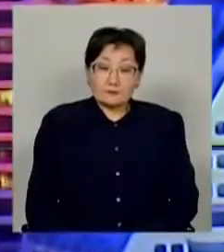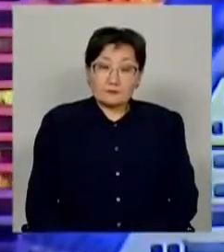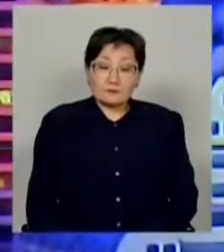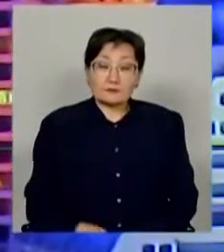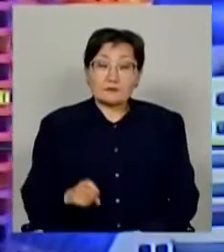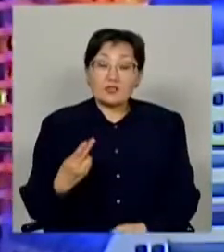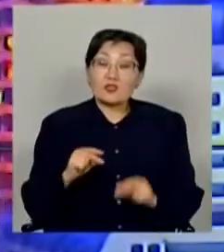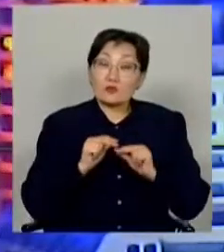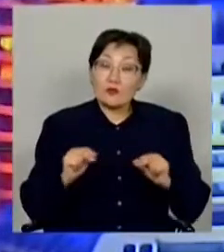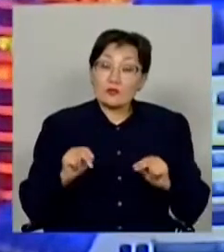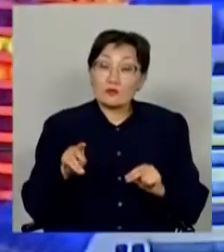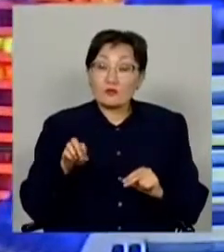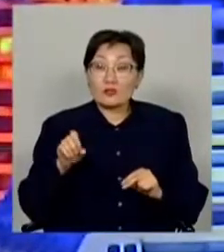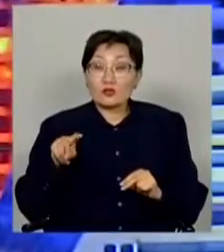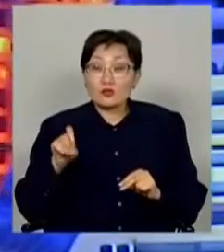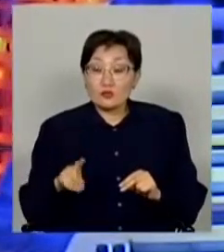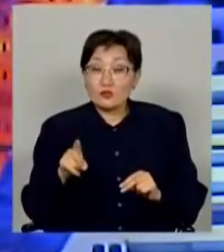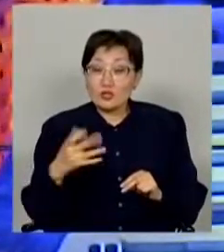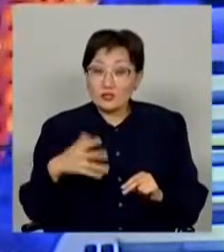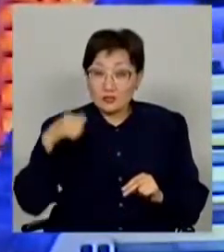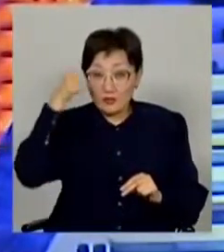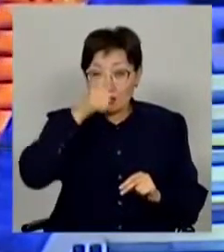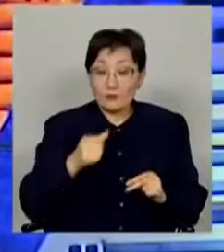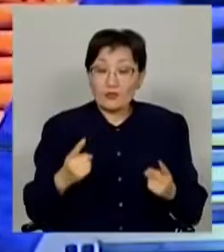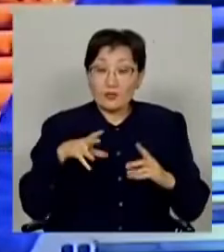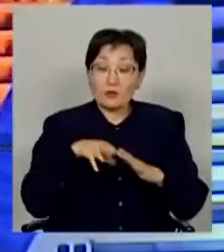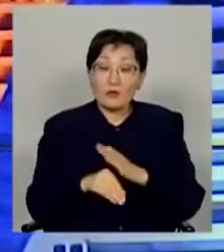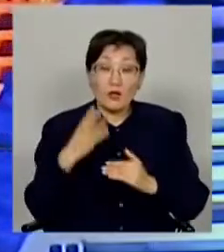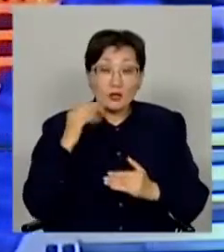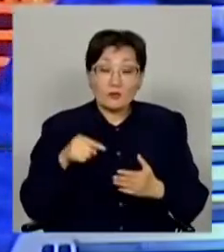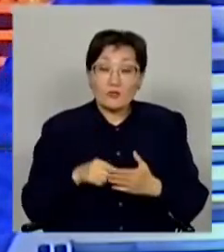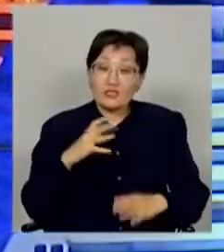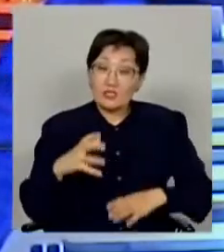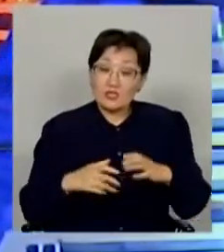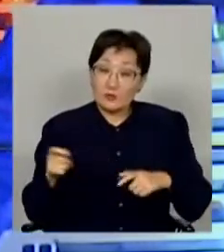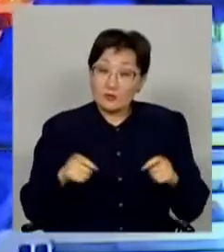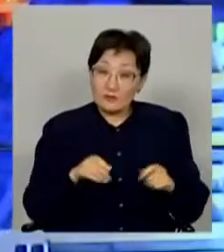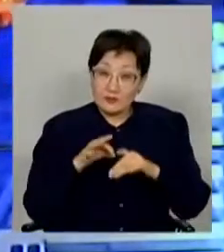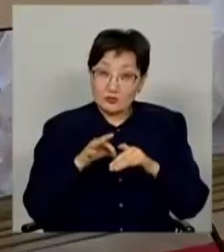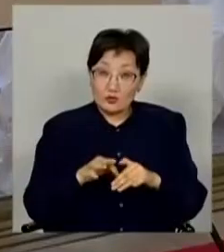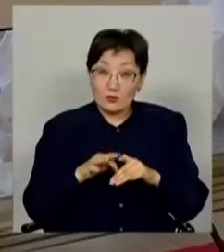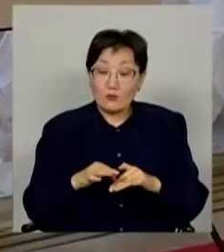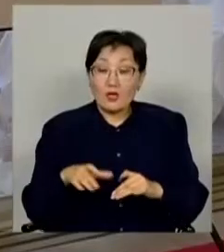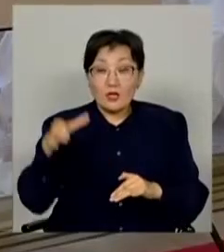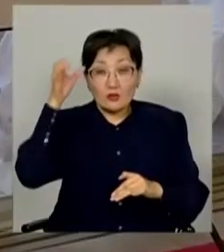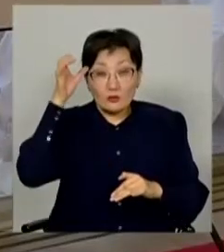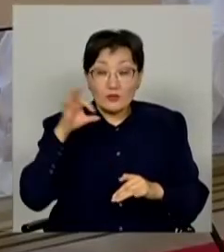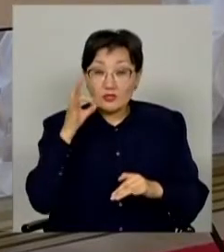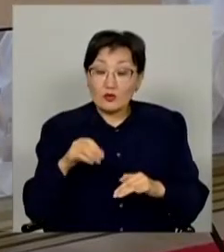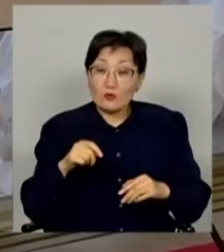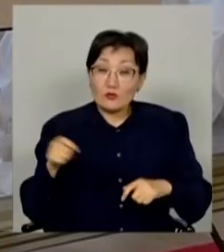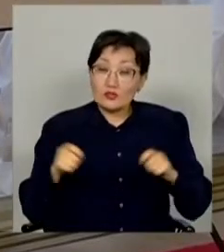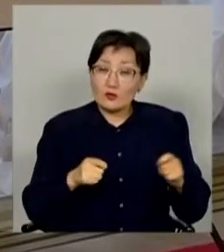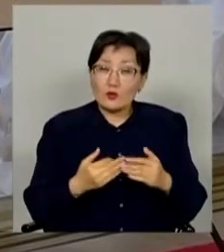Ұлт ұстазы Ахмет Байтұрсынұлының 150 жылдығы аясында бүгін Алматыда халықаралық конференция өтті. Ғылыми тәжірибелік жиын